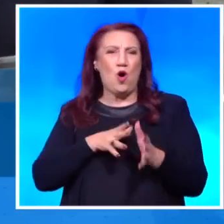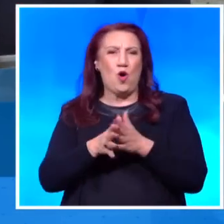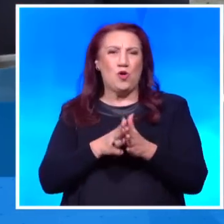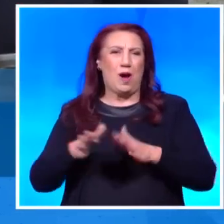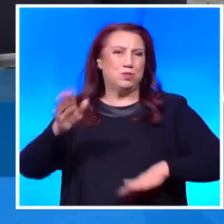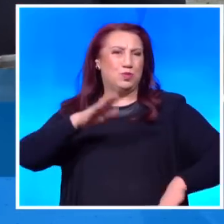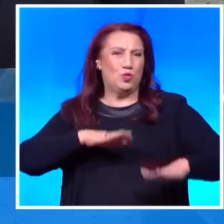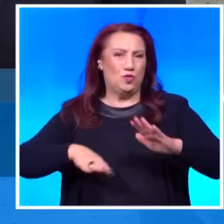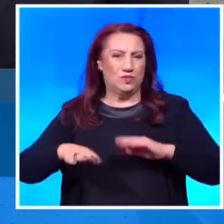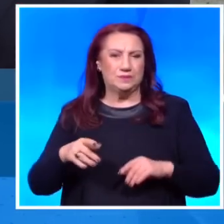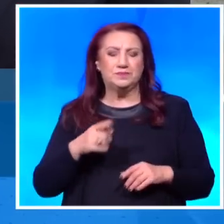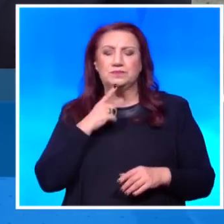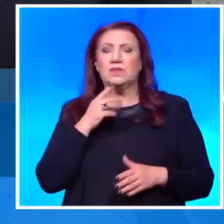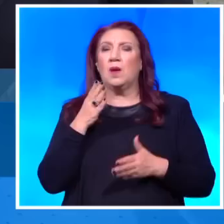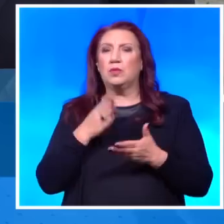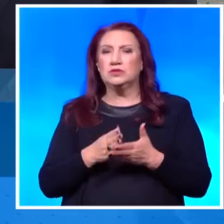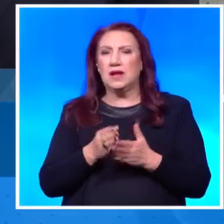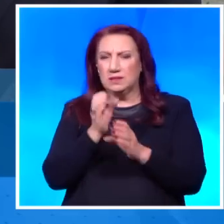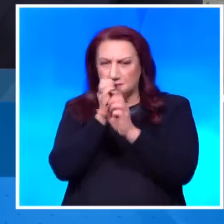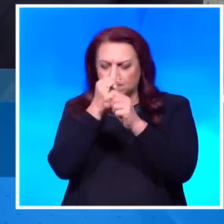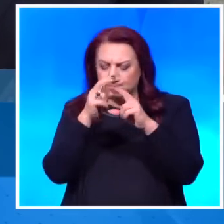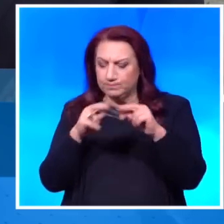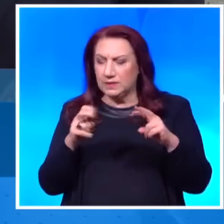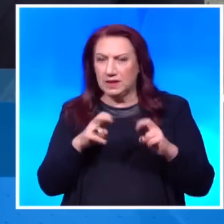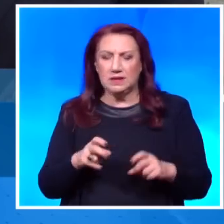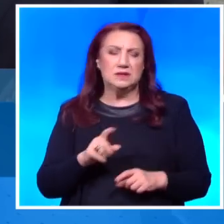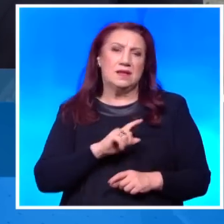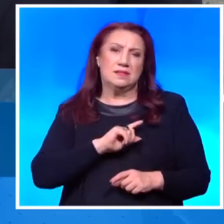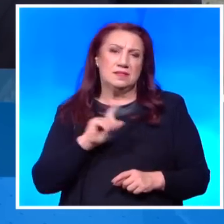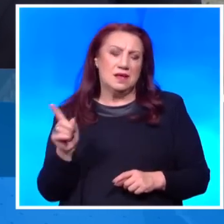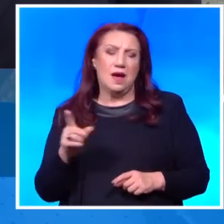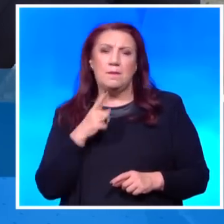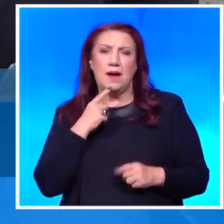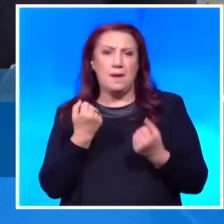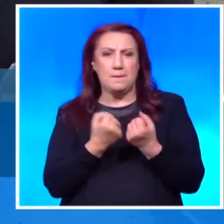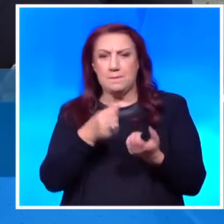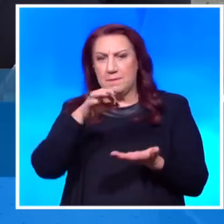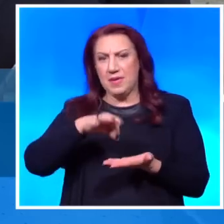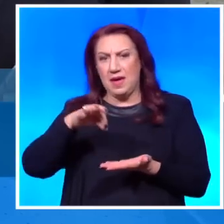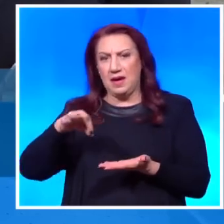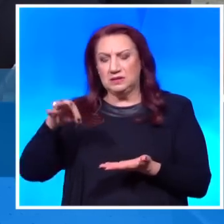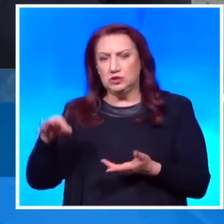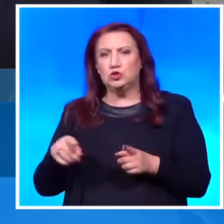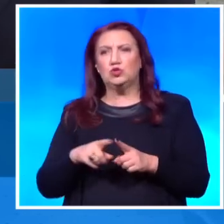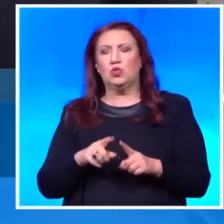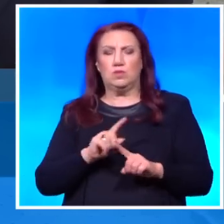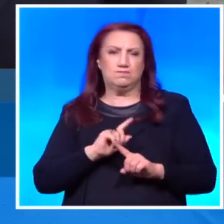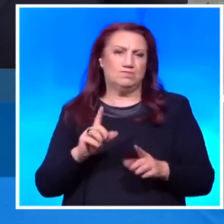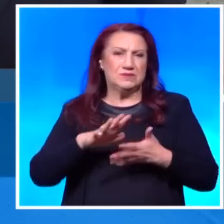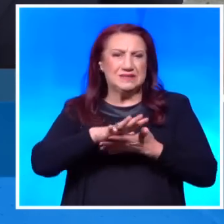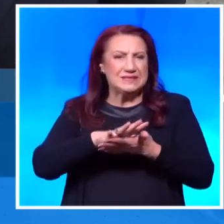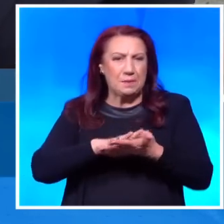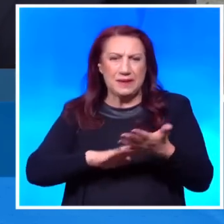на експертите след последните анализи и сателитни наблюдения не се установяват обекти, които могат да бъдат класифицирани като замърсяване. замърсяване,